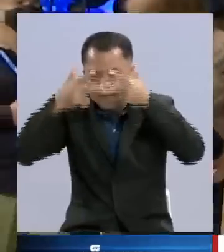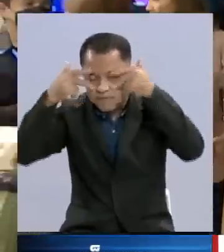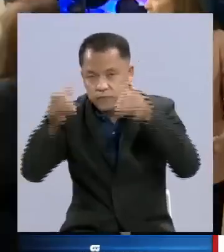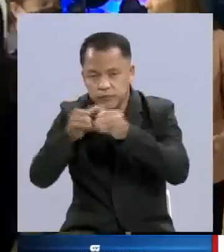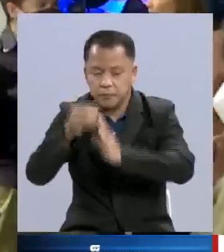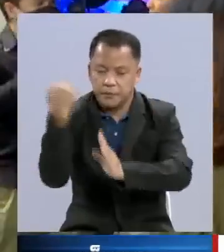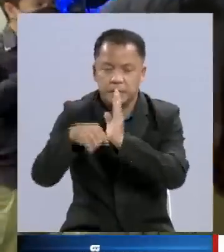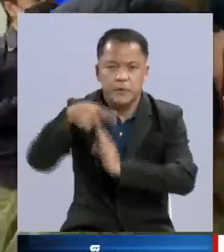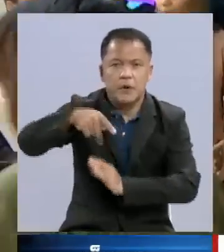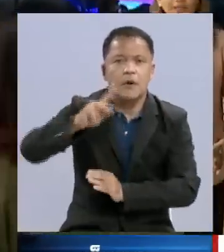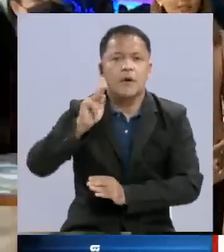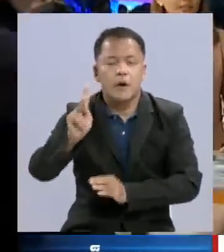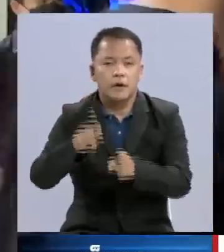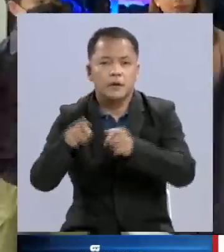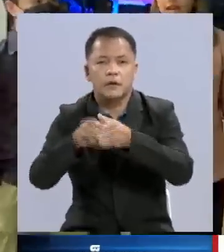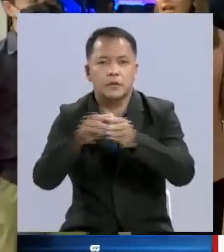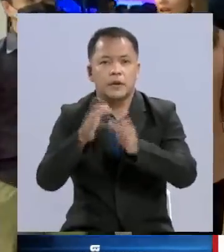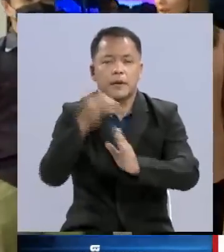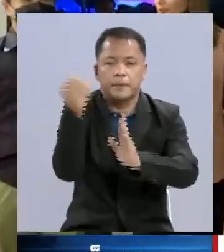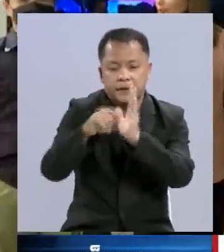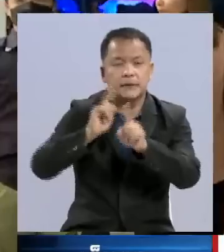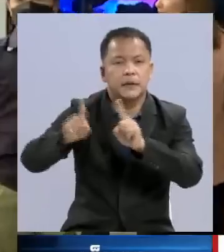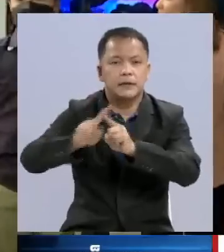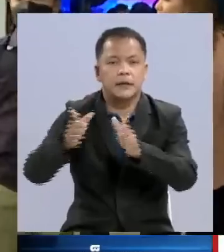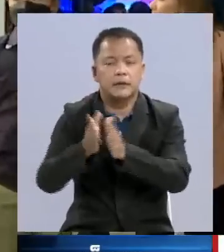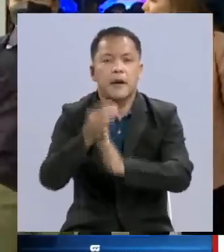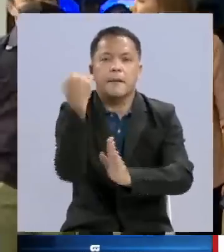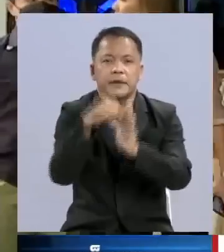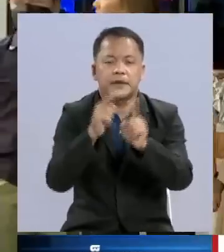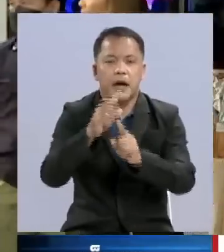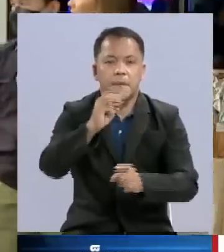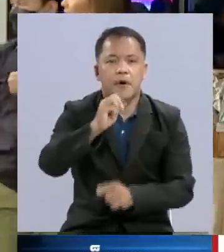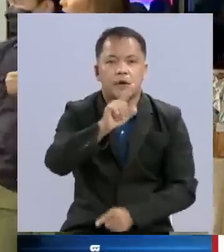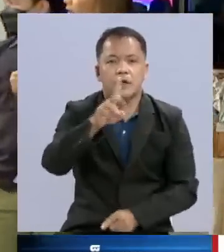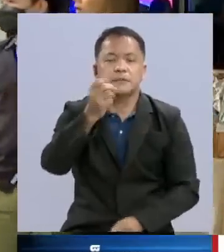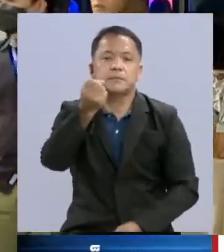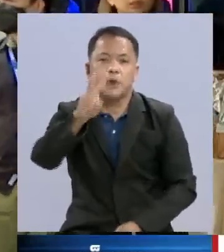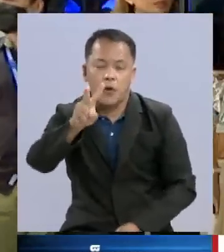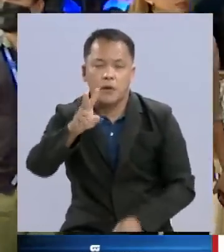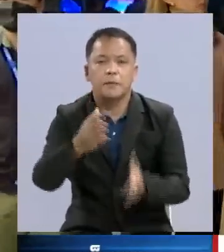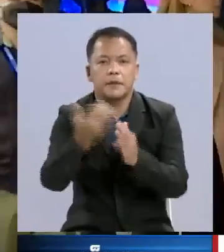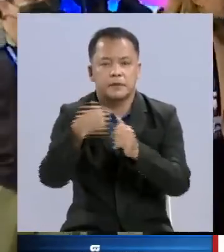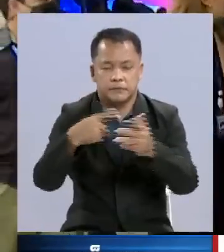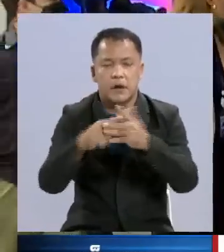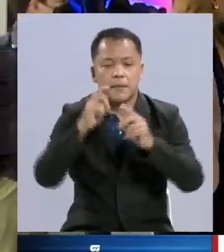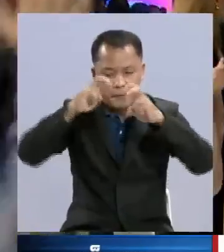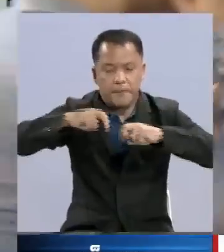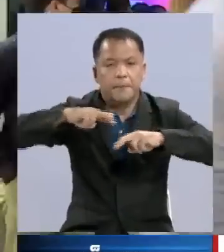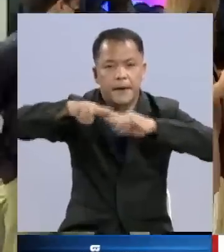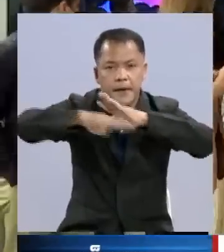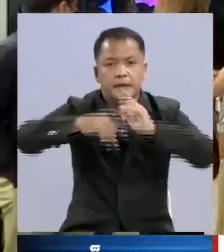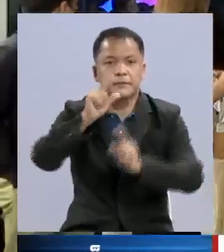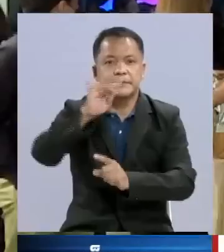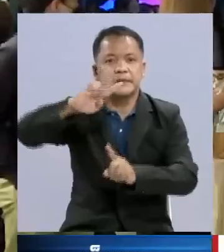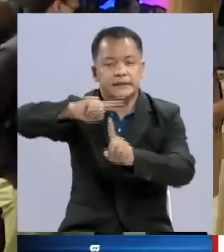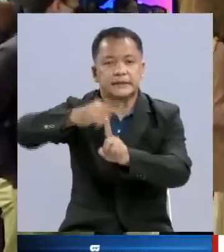ฝ่าฝืนพ.ร.ก.ฉุกเฉินรวมถึงข้อหาอื่นๆส่วนความผิดตามมาตรา112มีคิวนัดสืบพยาน